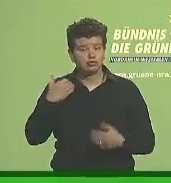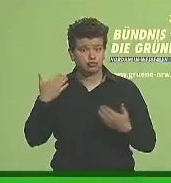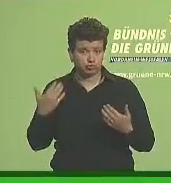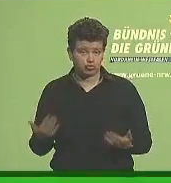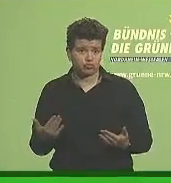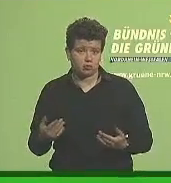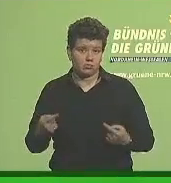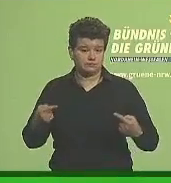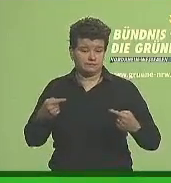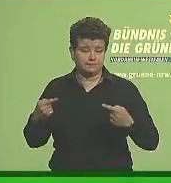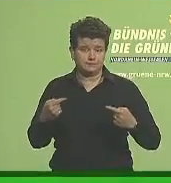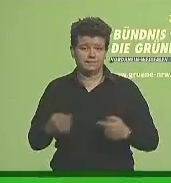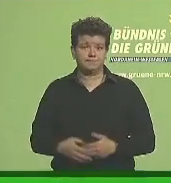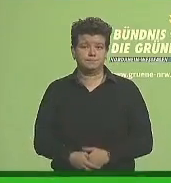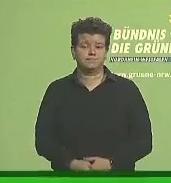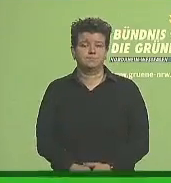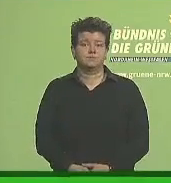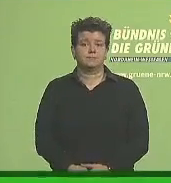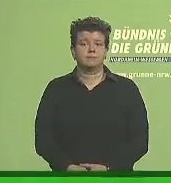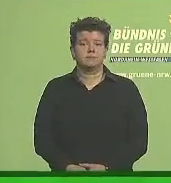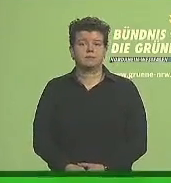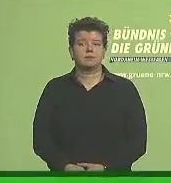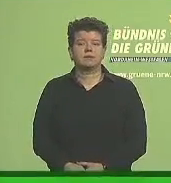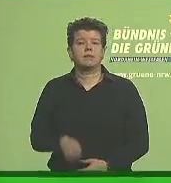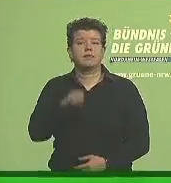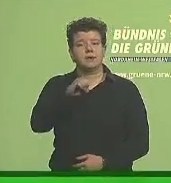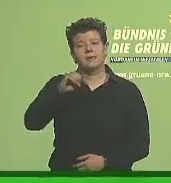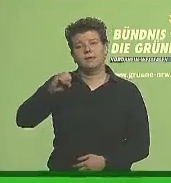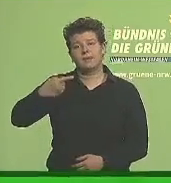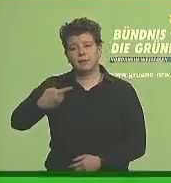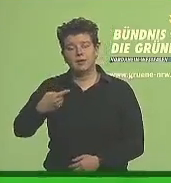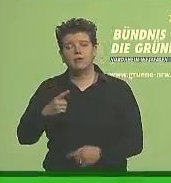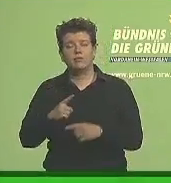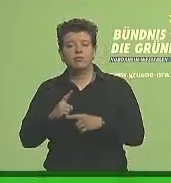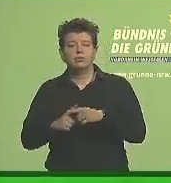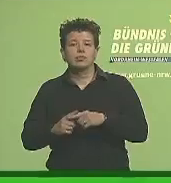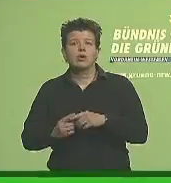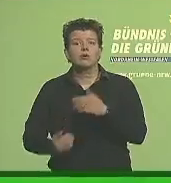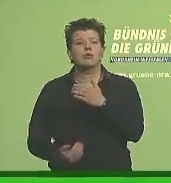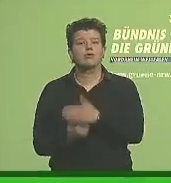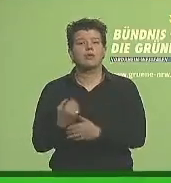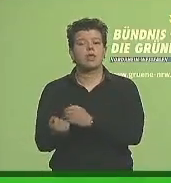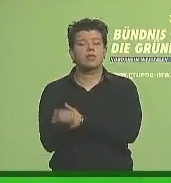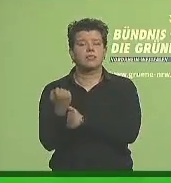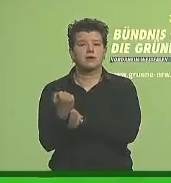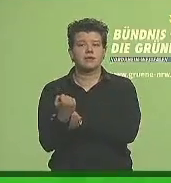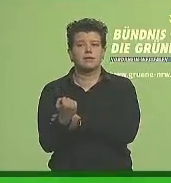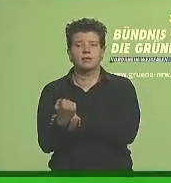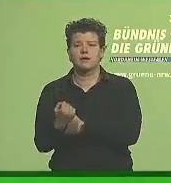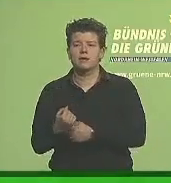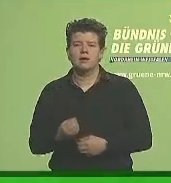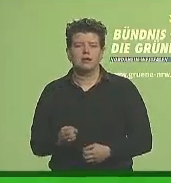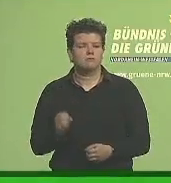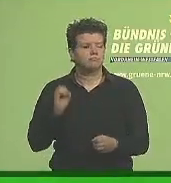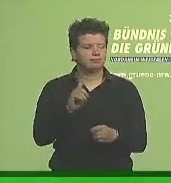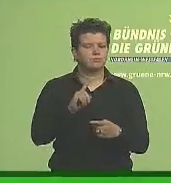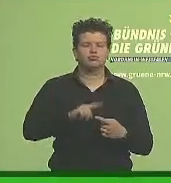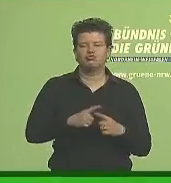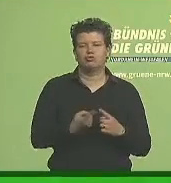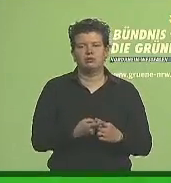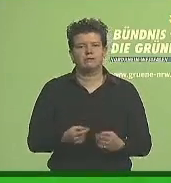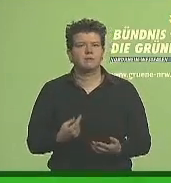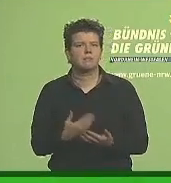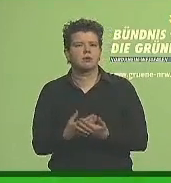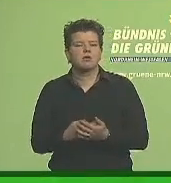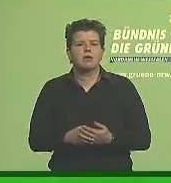gleichzeitig aber perfide. Dem EEG und den Erneuerbaren wird alles angelastet, was jetzt an Kosten entsteht. Ob es die